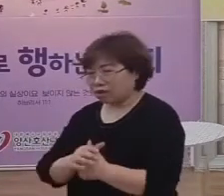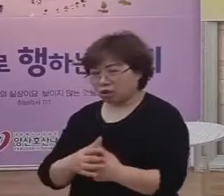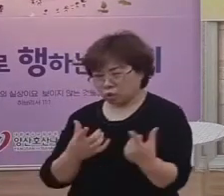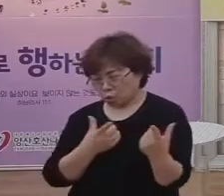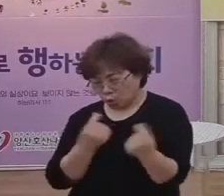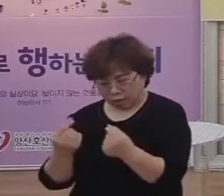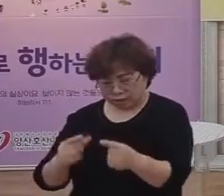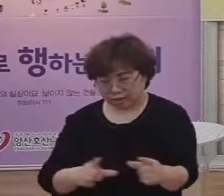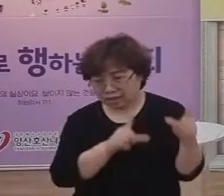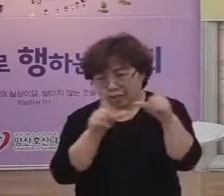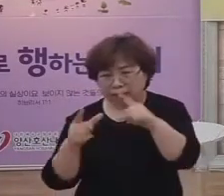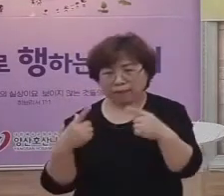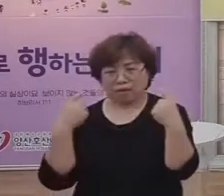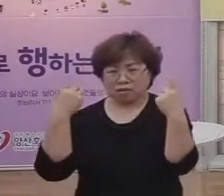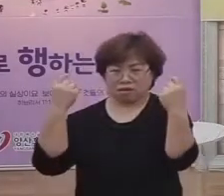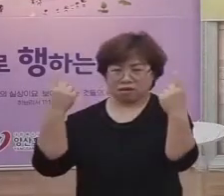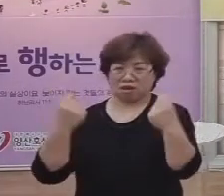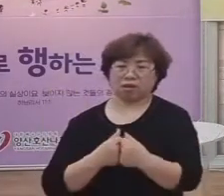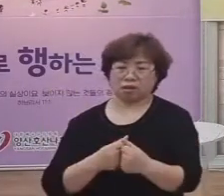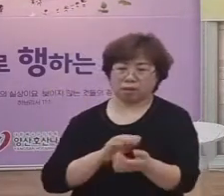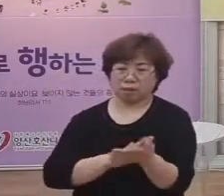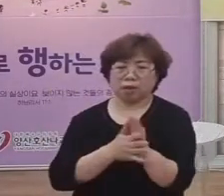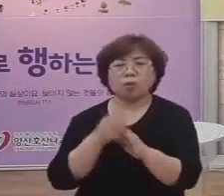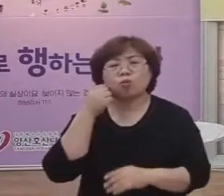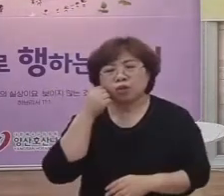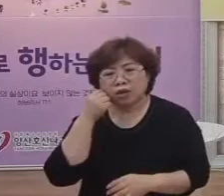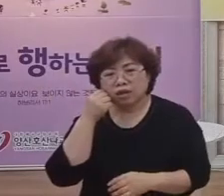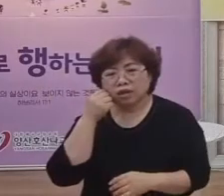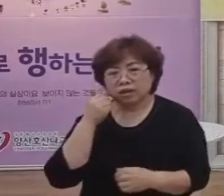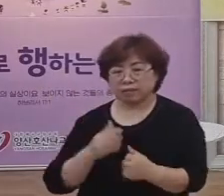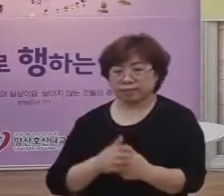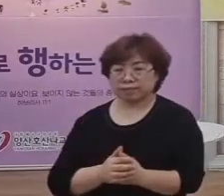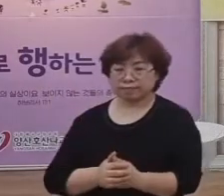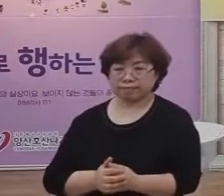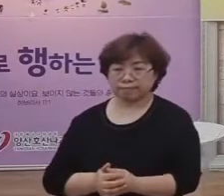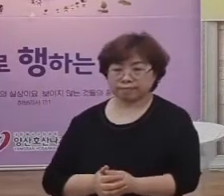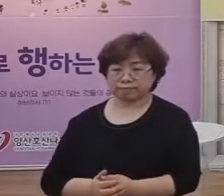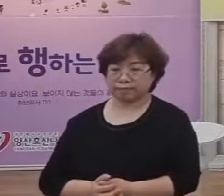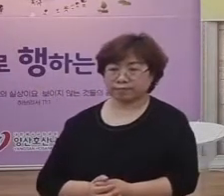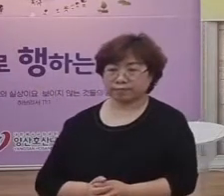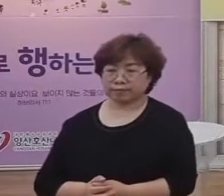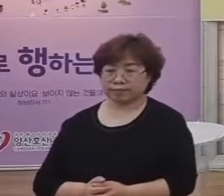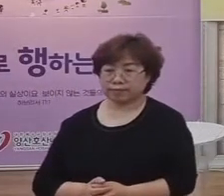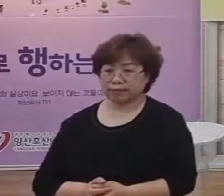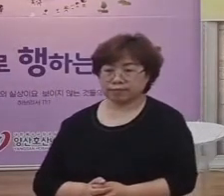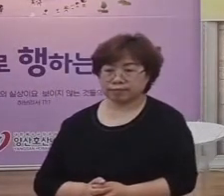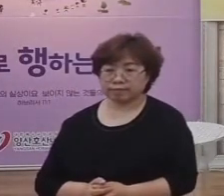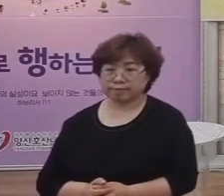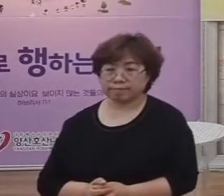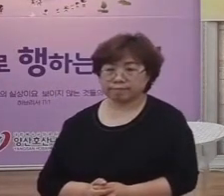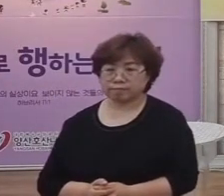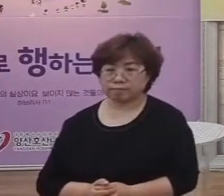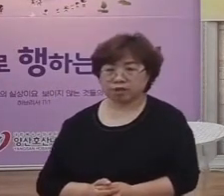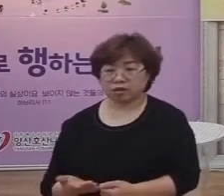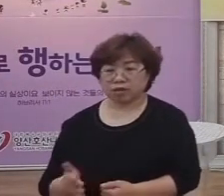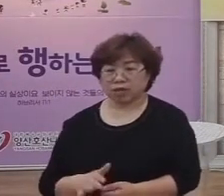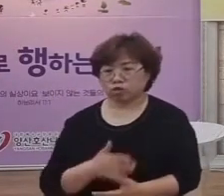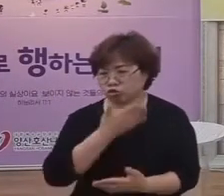됩니다. 변화가 없단 말이죠. 여러분, 근데 이게 제가 오늘 왜